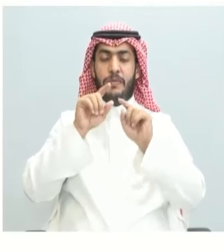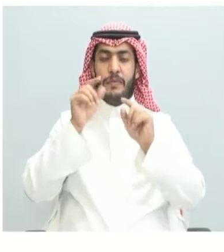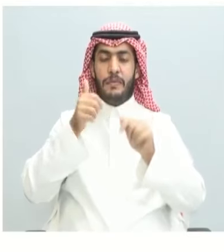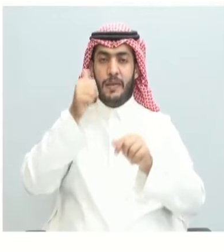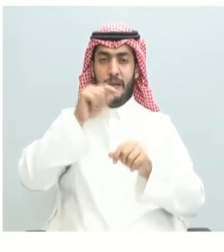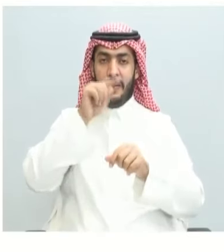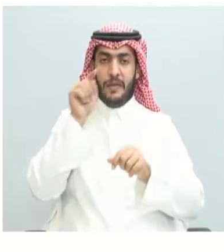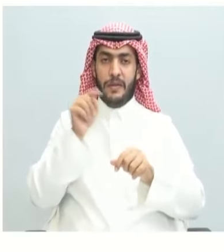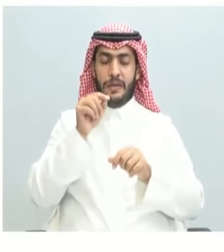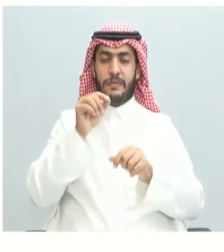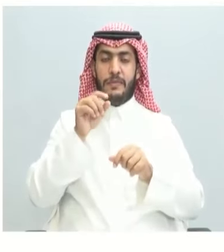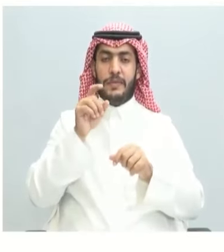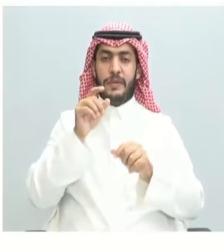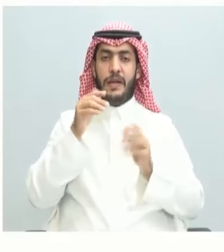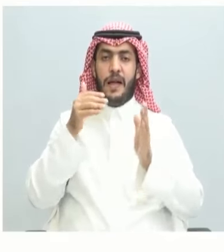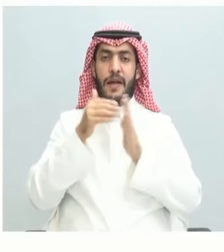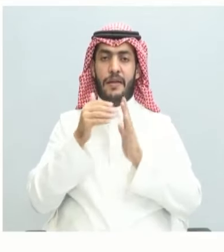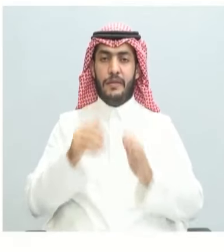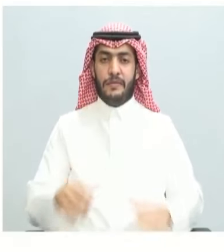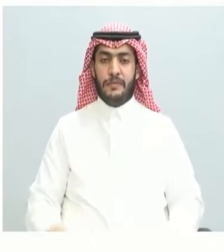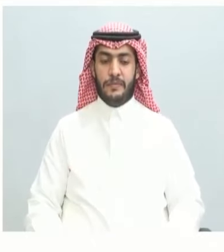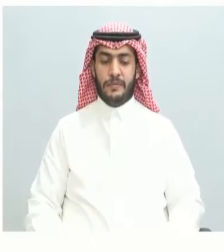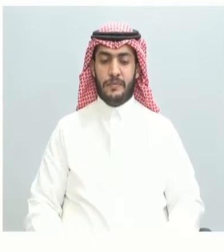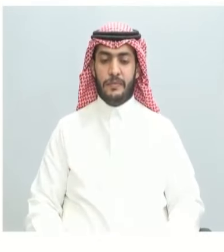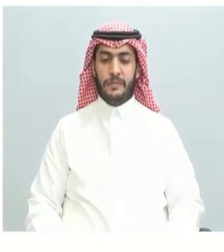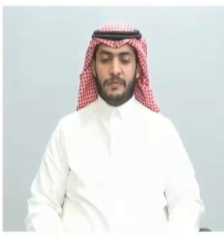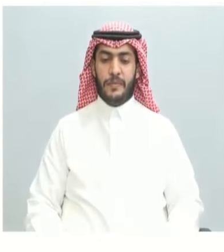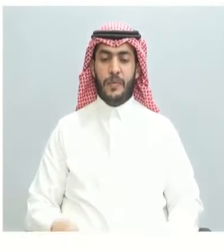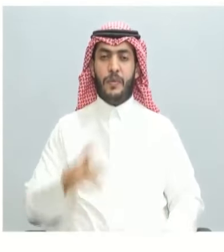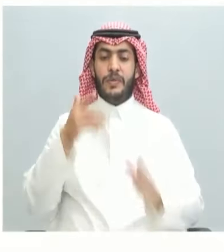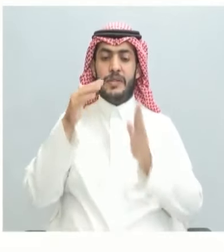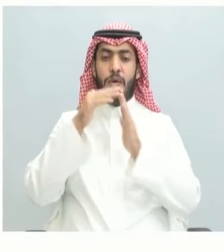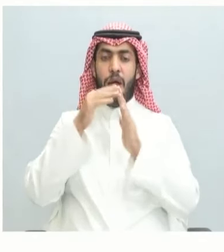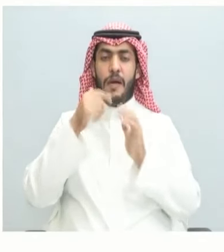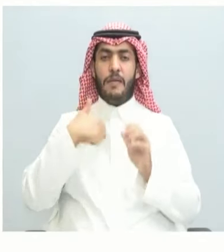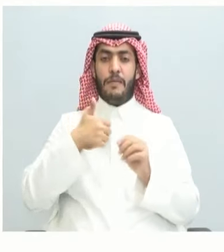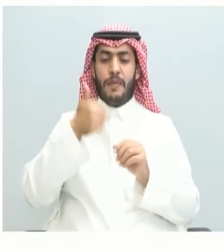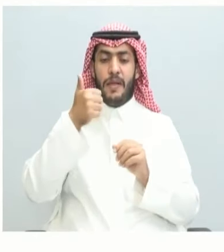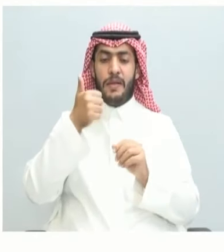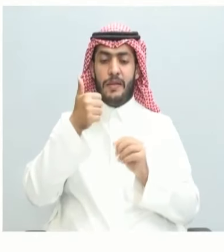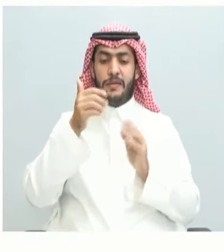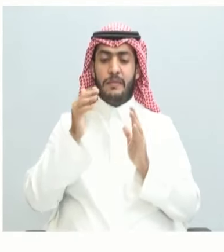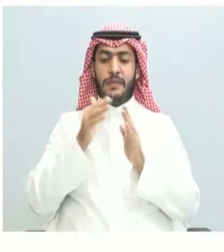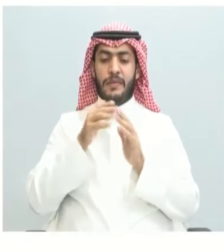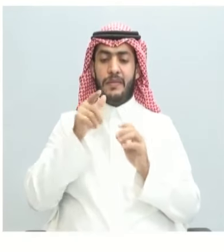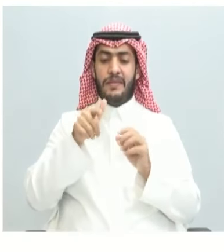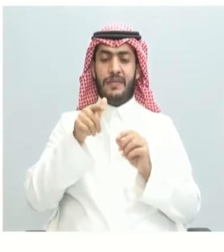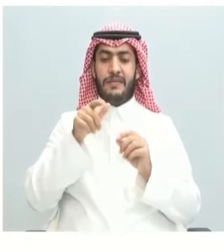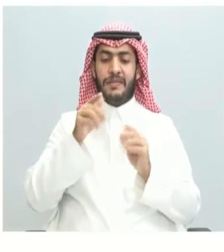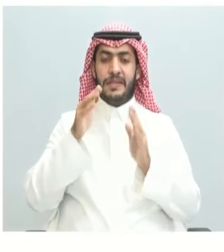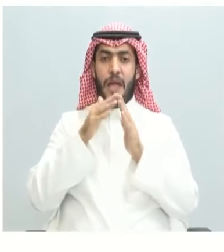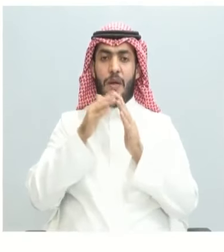يدور الكائن في زاويه محدده وما هي الزوايا الم ممكنه في هذه